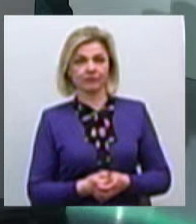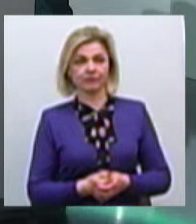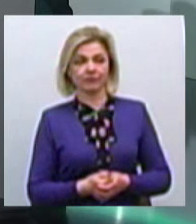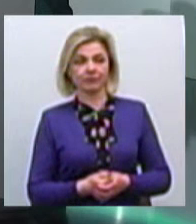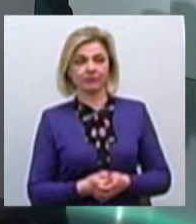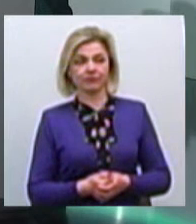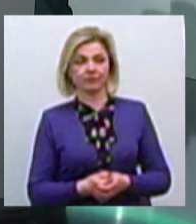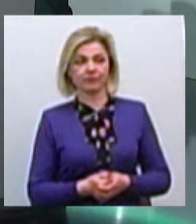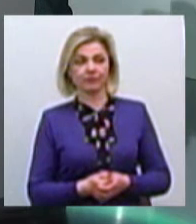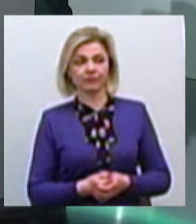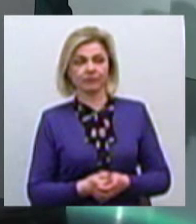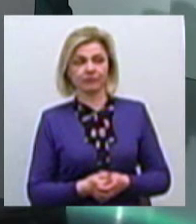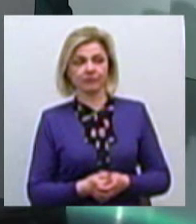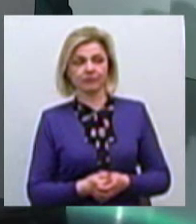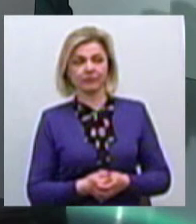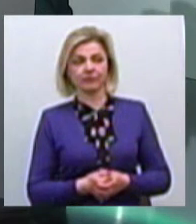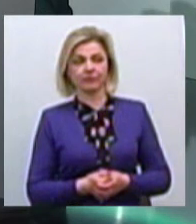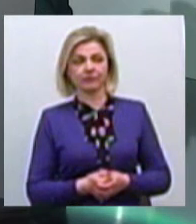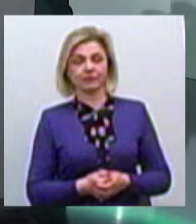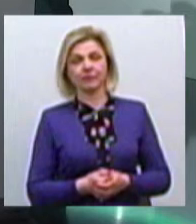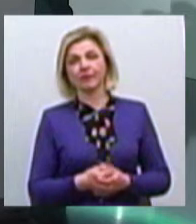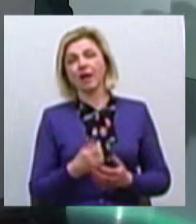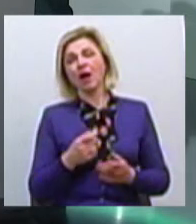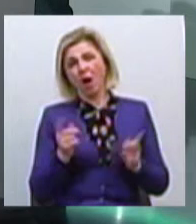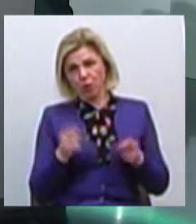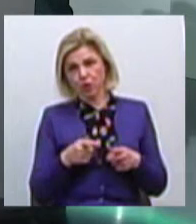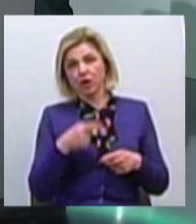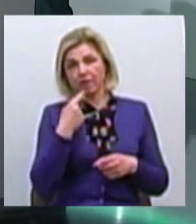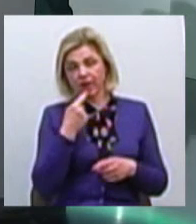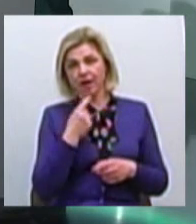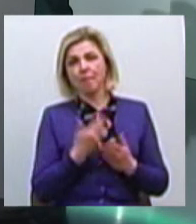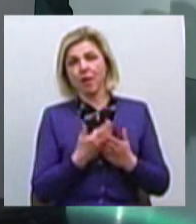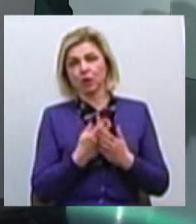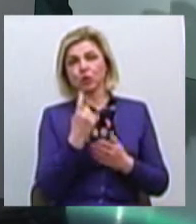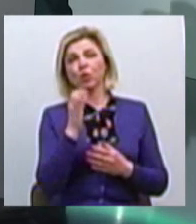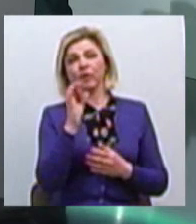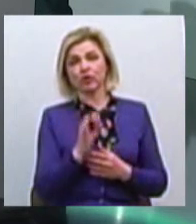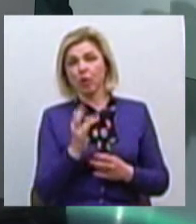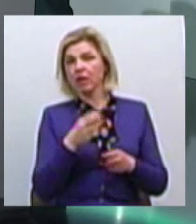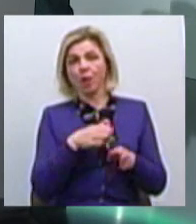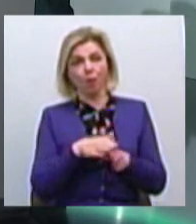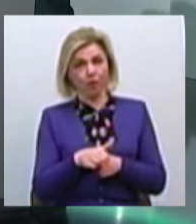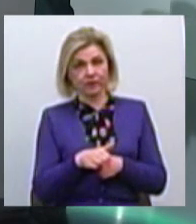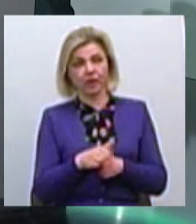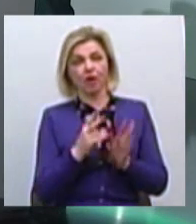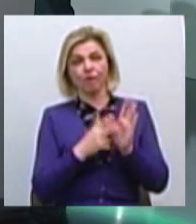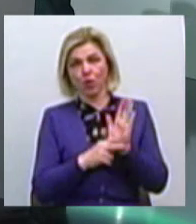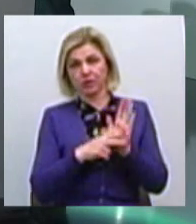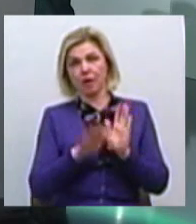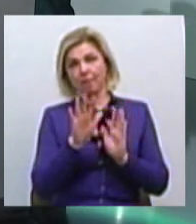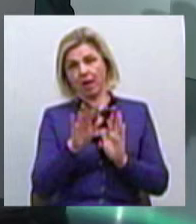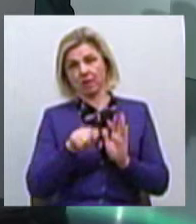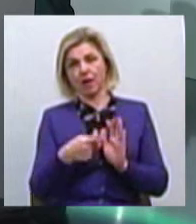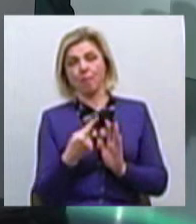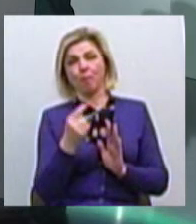2,3, здається, вже запутався. Коротше кажучи, майже 100%, але ще не повністю, 85,5